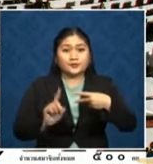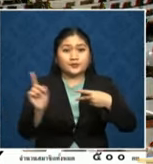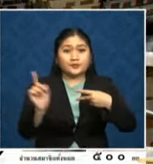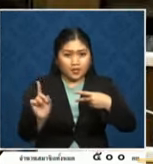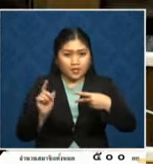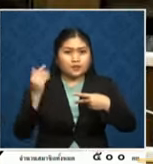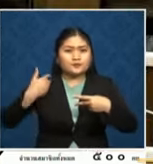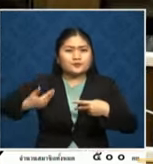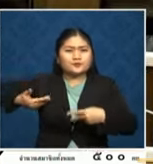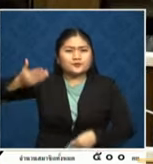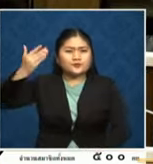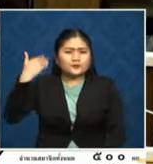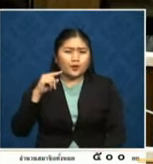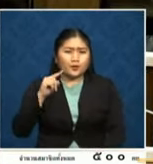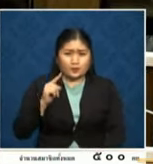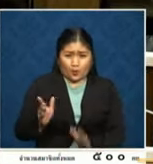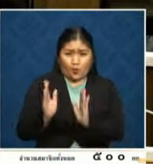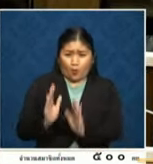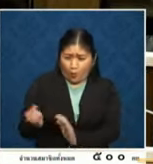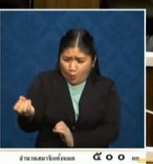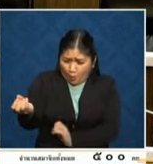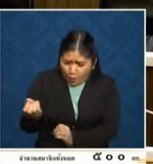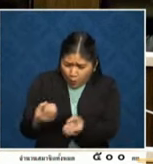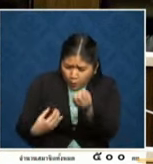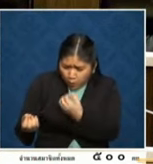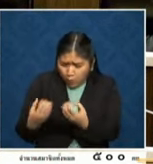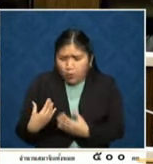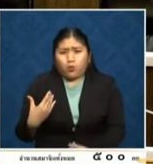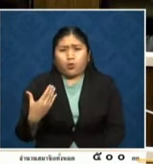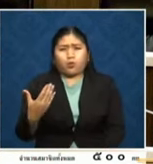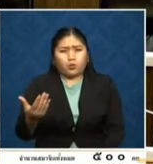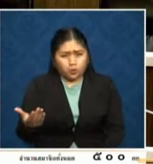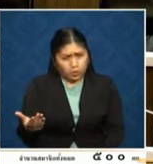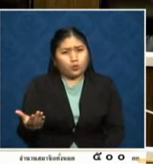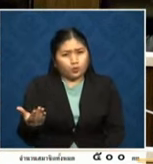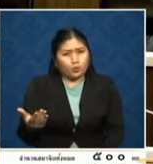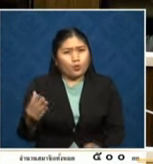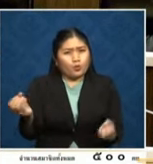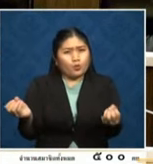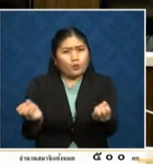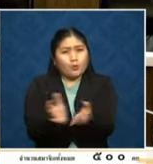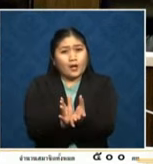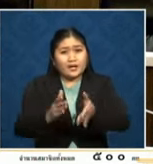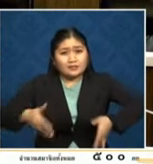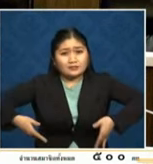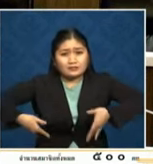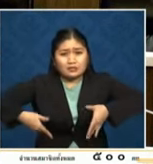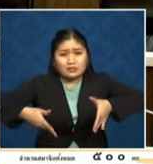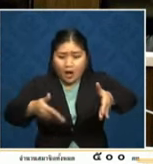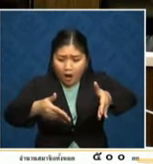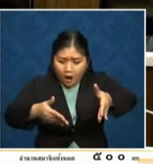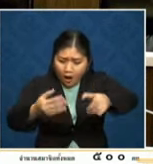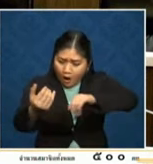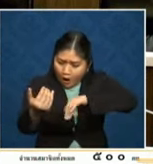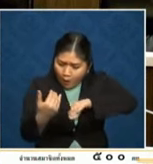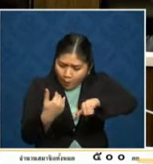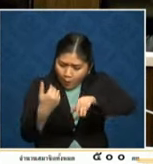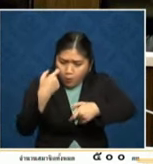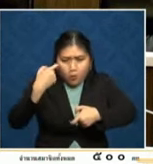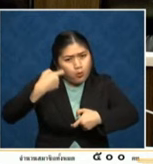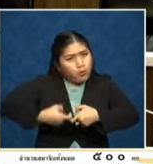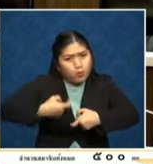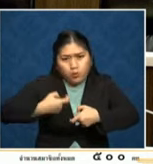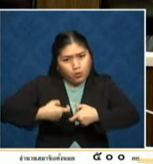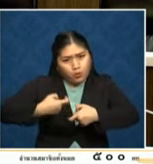กสืบเนื่องจากดิฉันได้รับเรื่องร้องทุกข์จากพี่น้องประชาชนซึ่งประสบปัญหาเส้นทางสัญจรไม่สะดวกคือถนนทางหลวงช